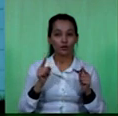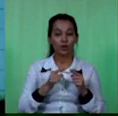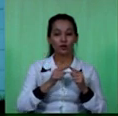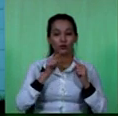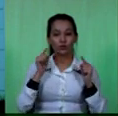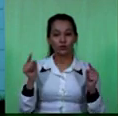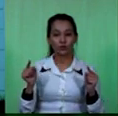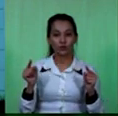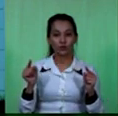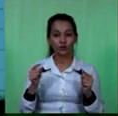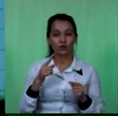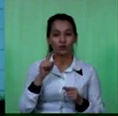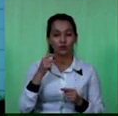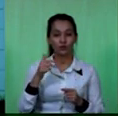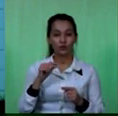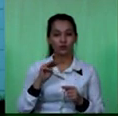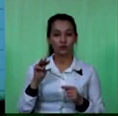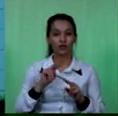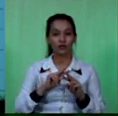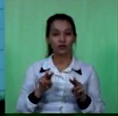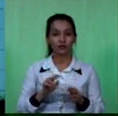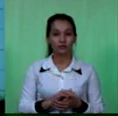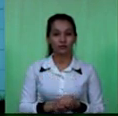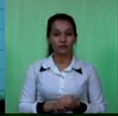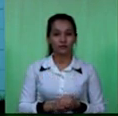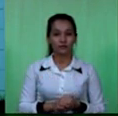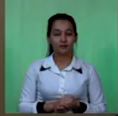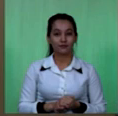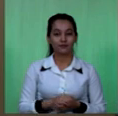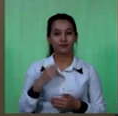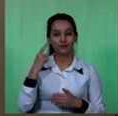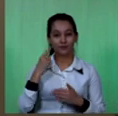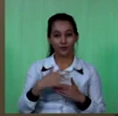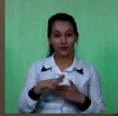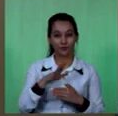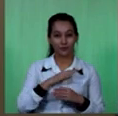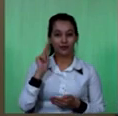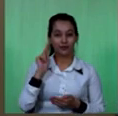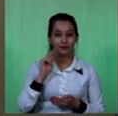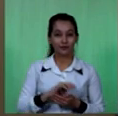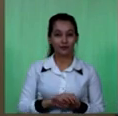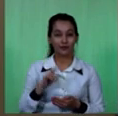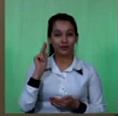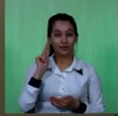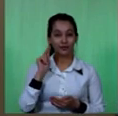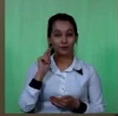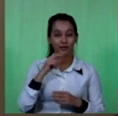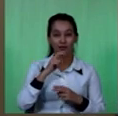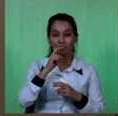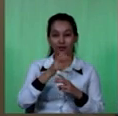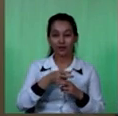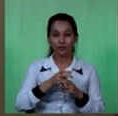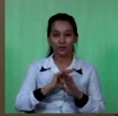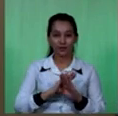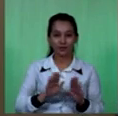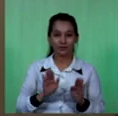uzunligi 130 millimetrga teng. Tushunarli bo'ldimi aziz o'quvchilar? Darsimizda zerikib